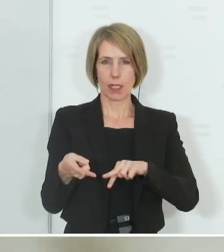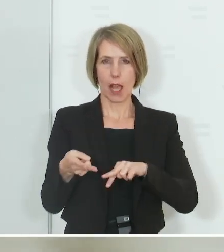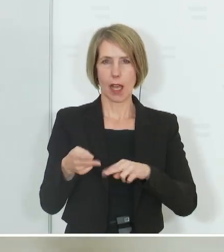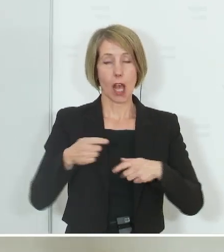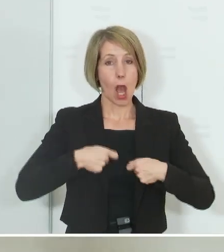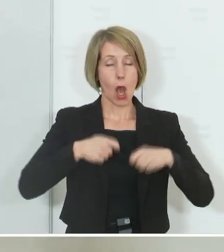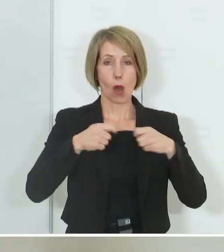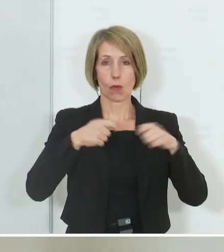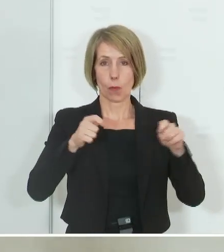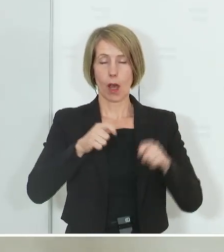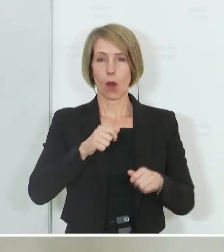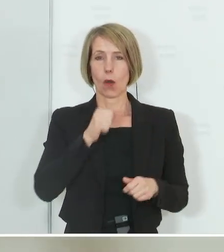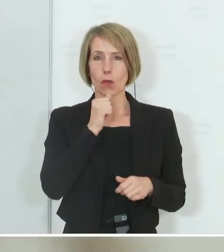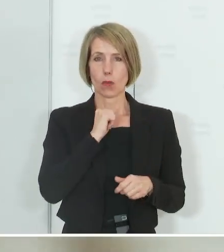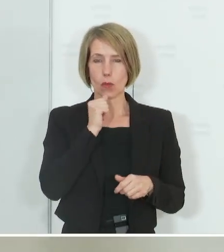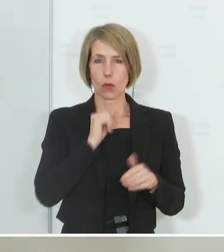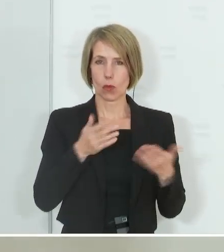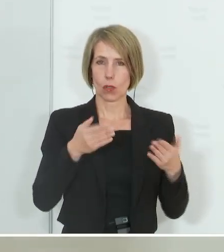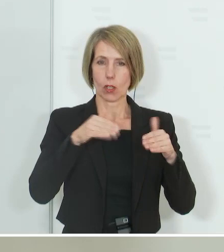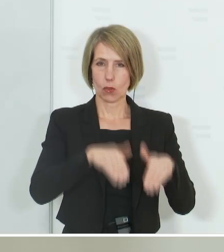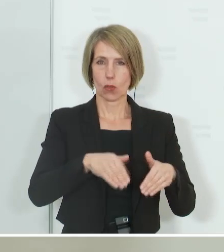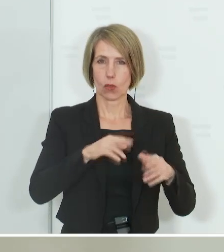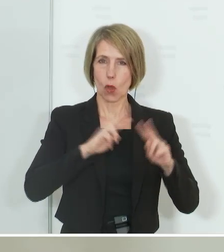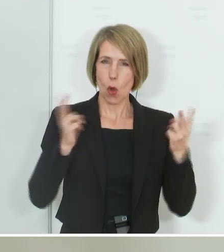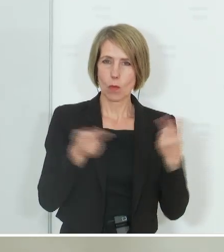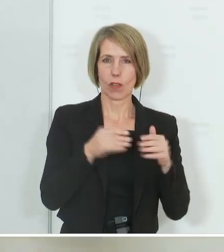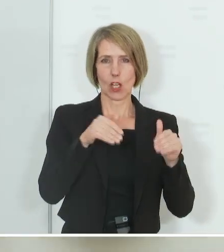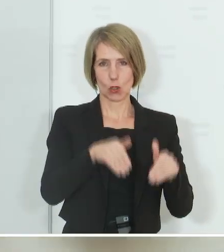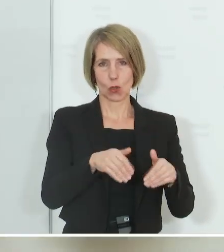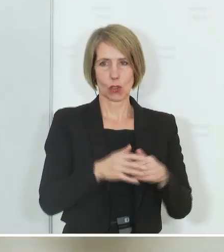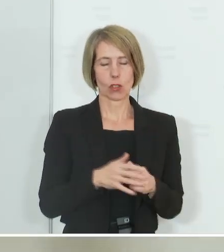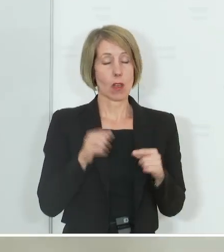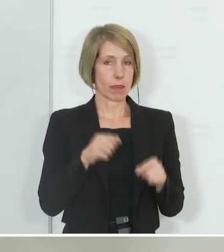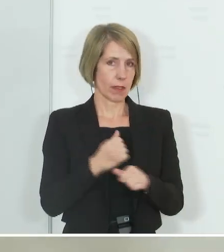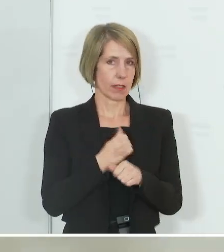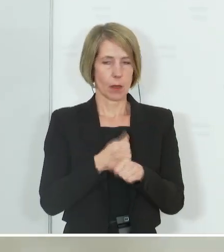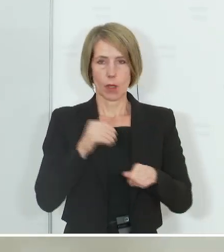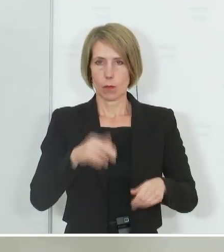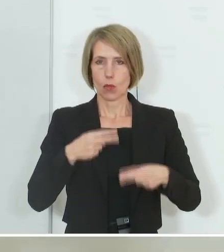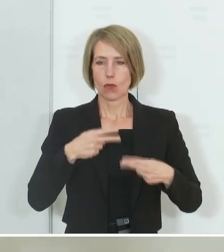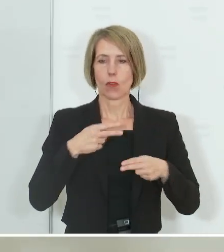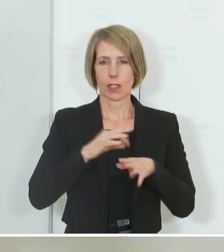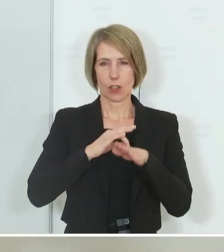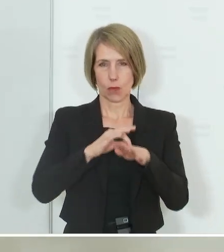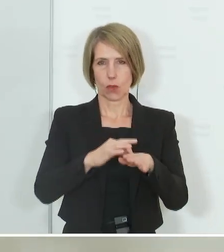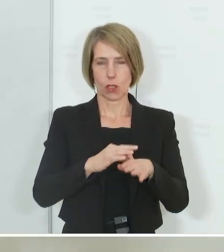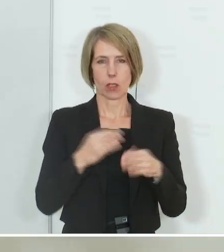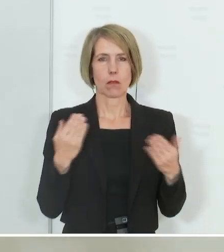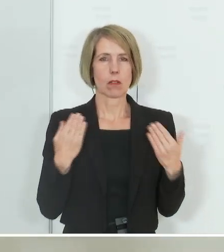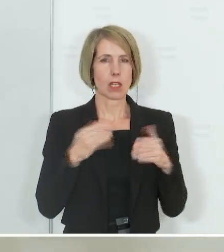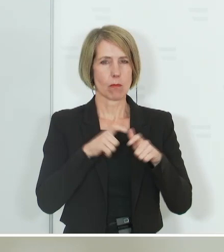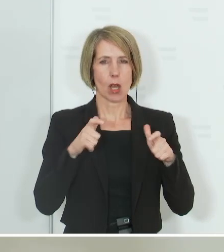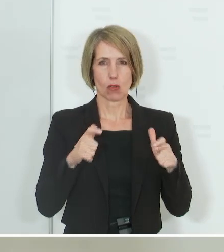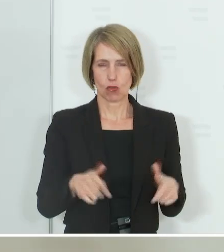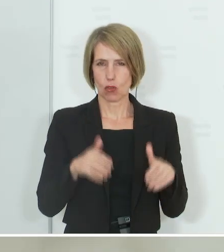Richtung Umweltschutz, Klimaschutz. Das sind Arbeiten, die wir weiterführen müssen, zum Beispiel Klimaschutzpaket